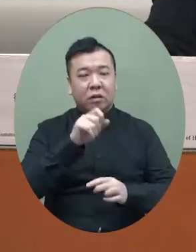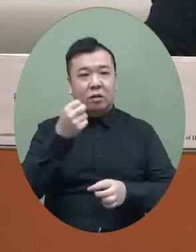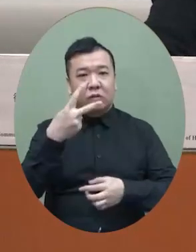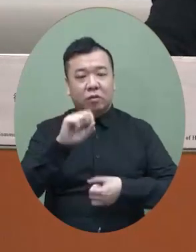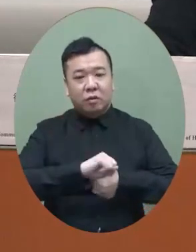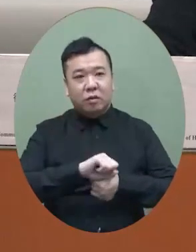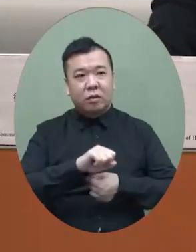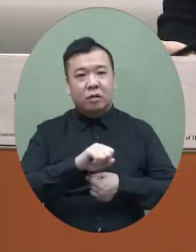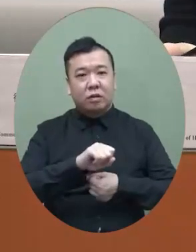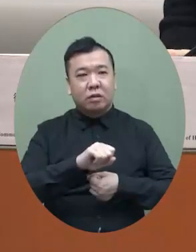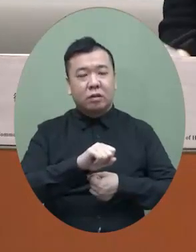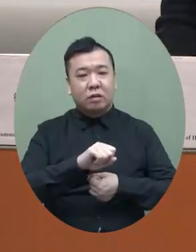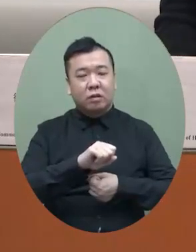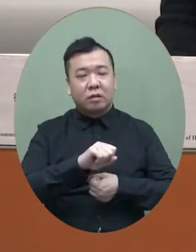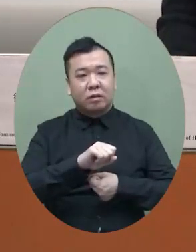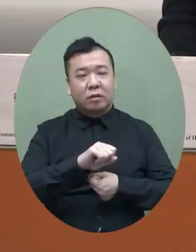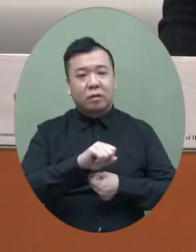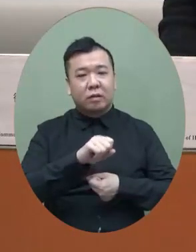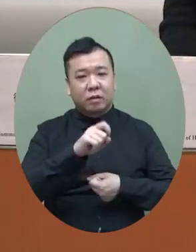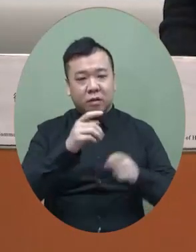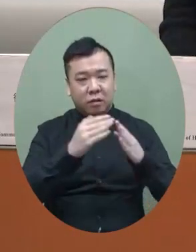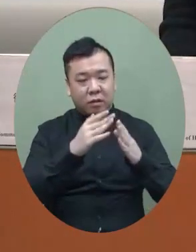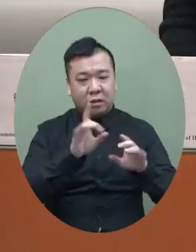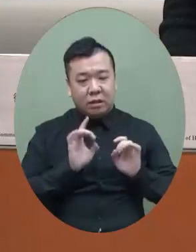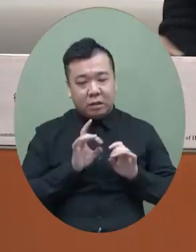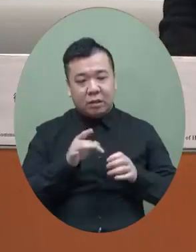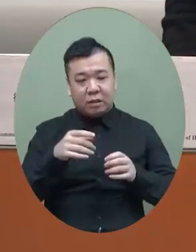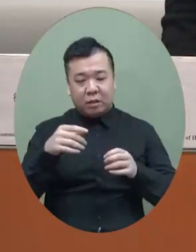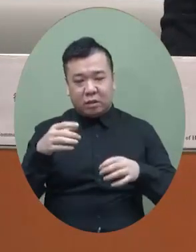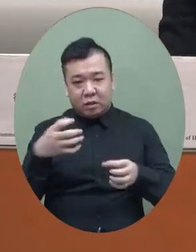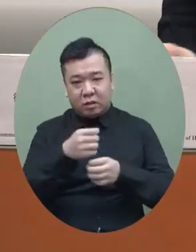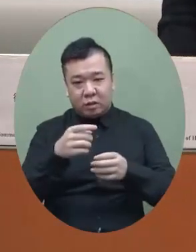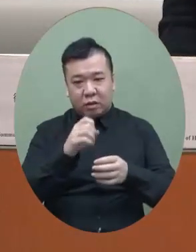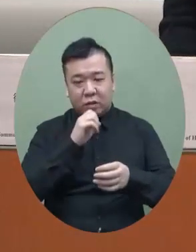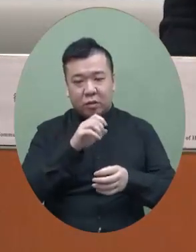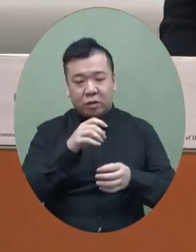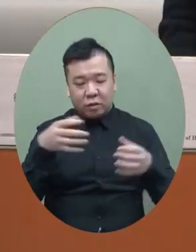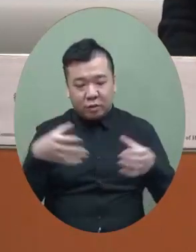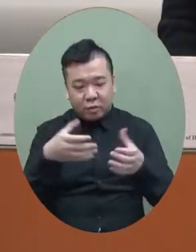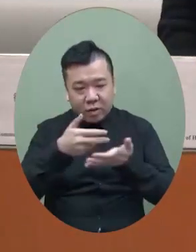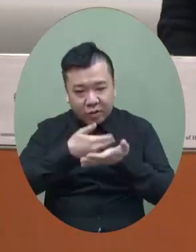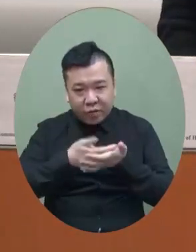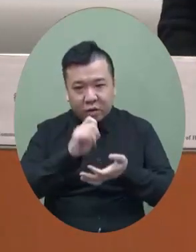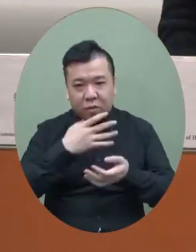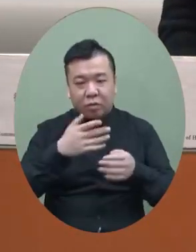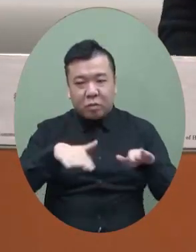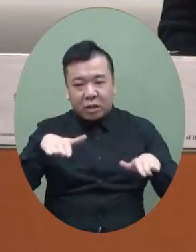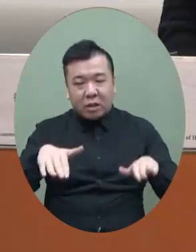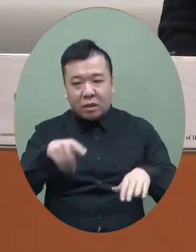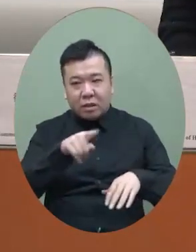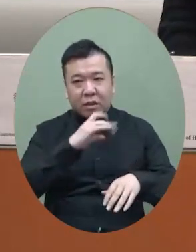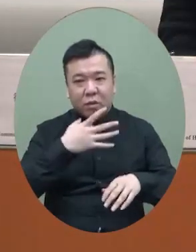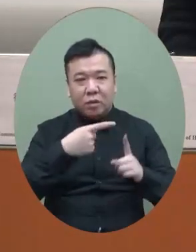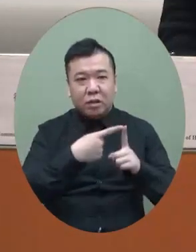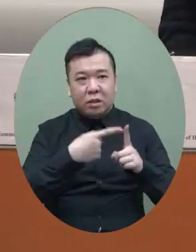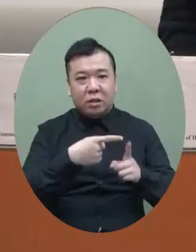即係喺即係防疫同埋跨家庭私人聚會之間就攞到個平衡咧？同埋。即係會唔會擔心有啲市